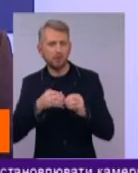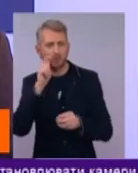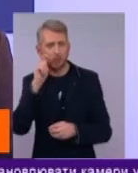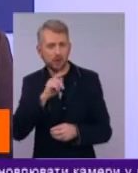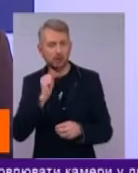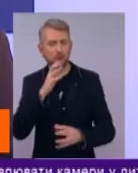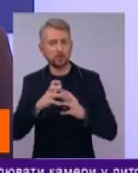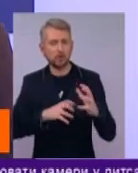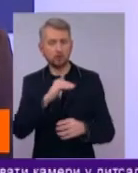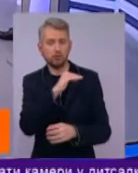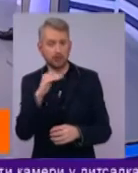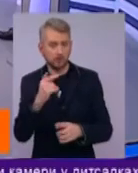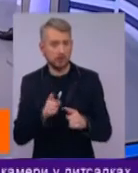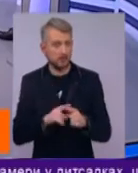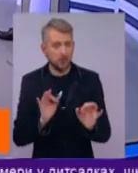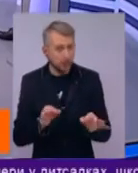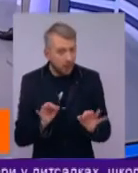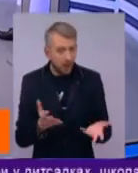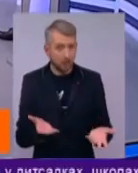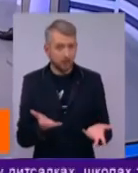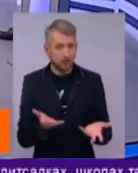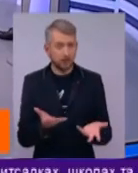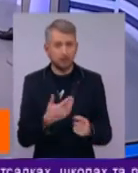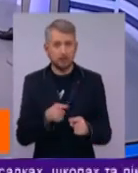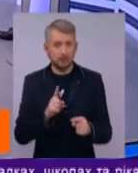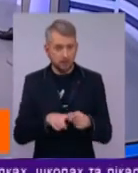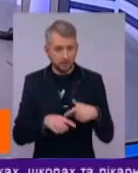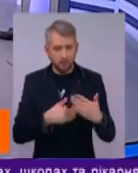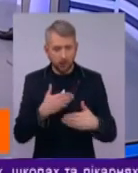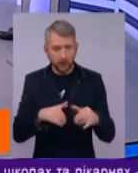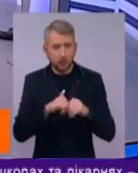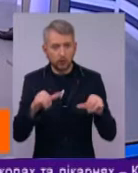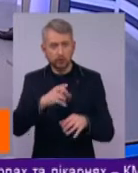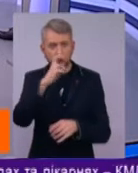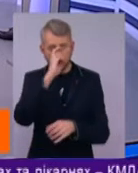на міжнародному рівні, а це нормально. Це в процесі розвитку